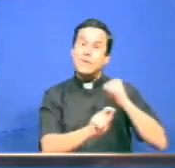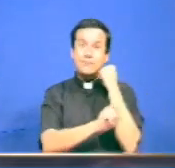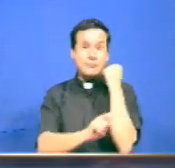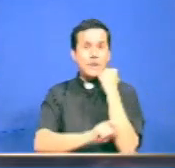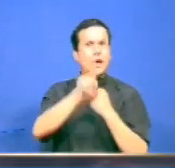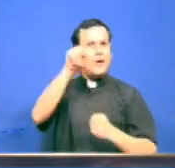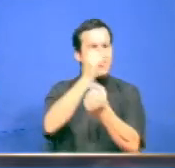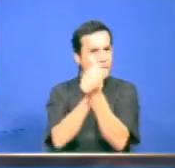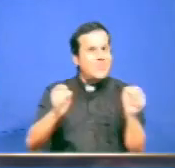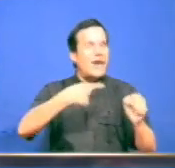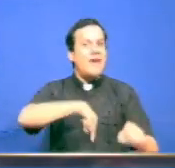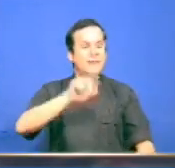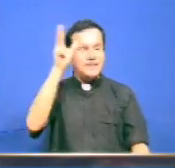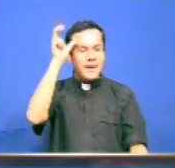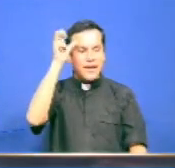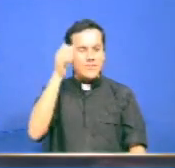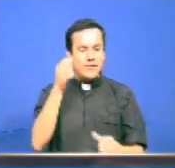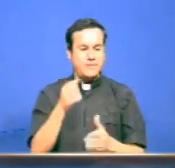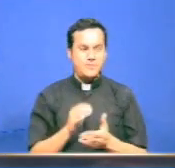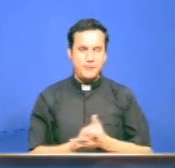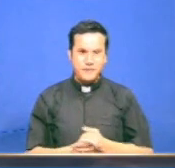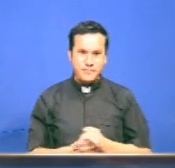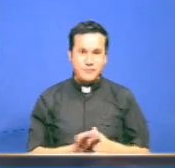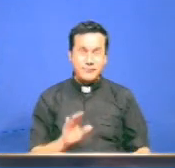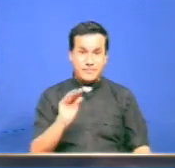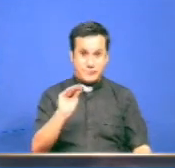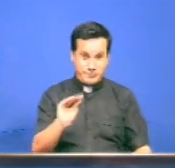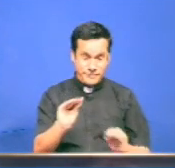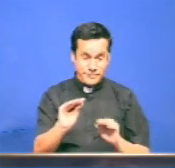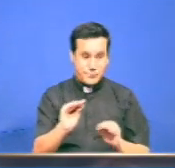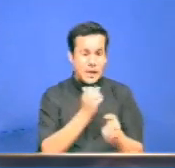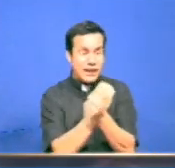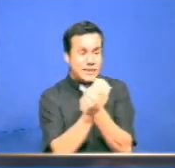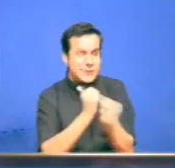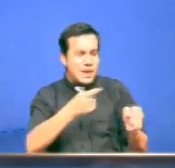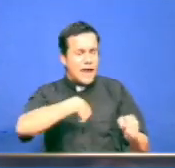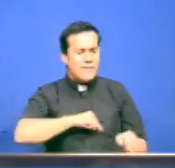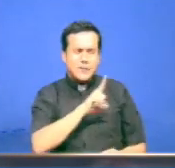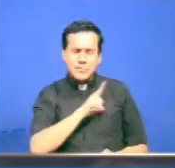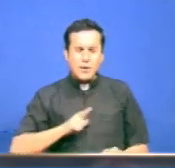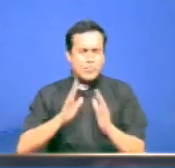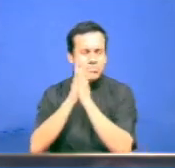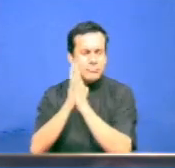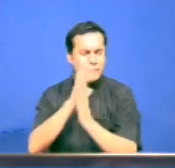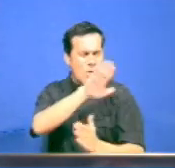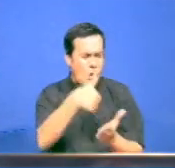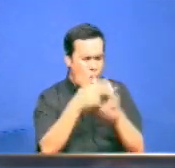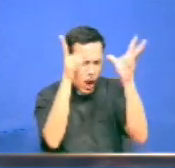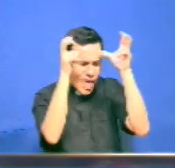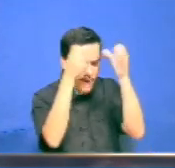katika kishawishi, lakini tuopoe maovuni. E Bwana, tunakuomba utuopoe katika maovu